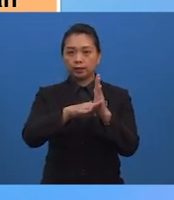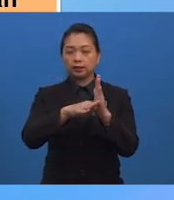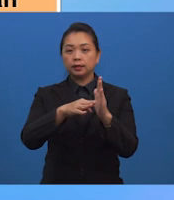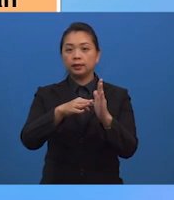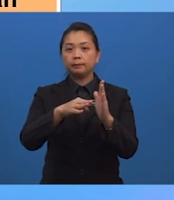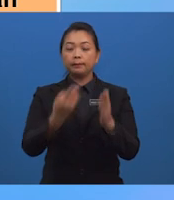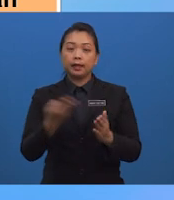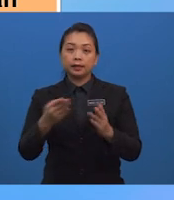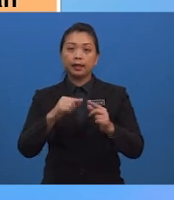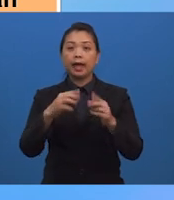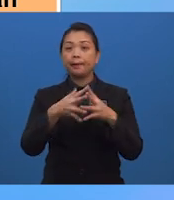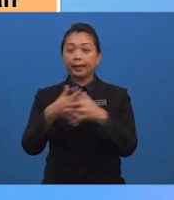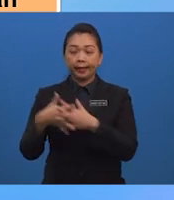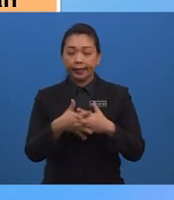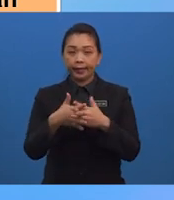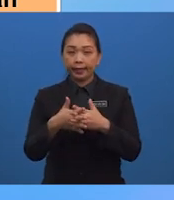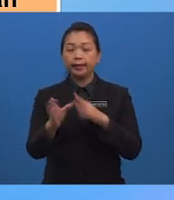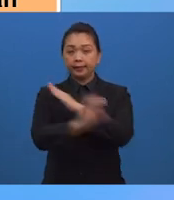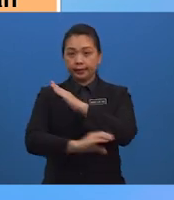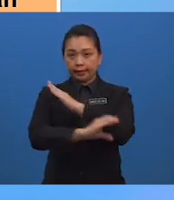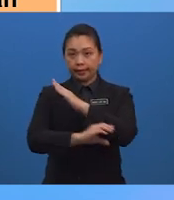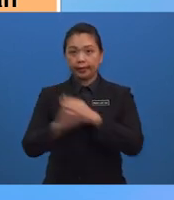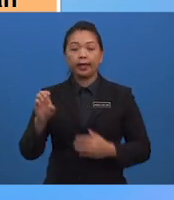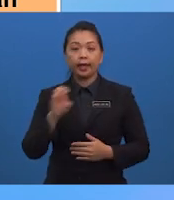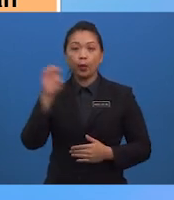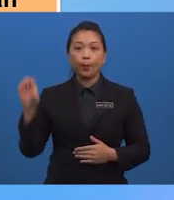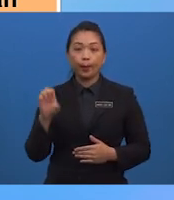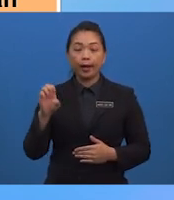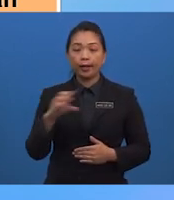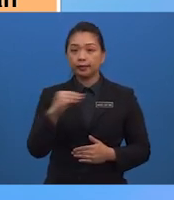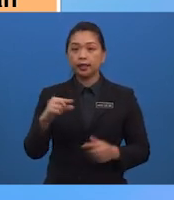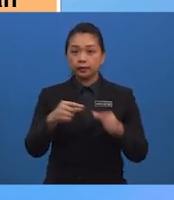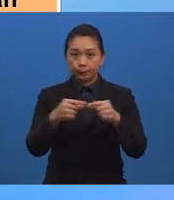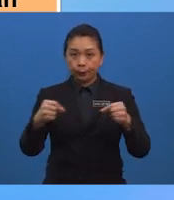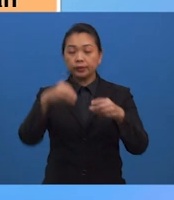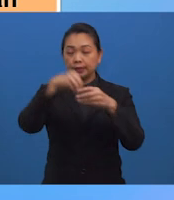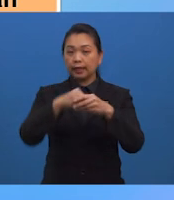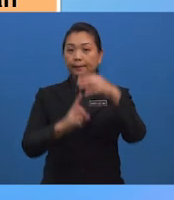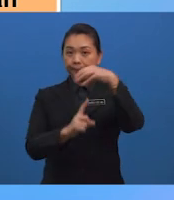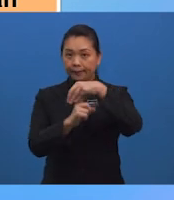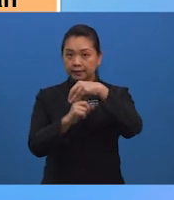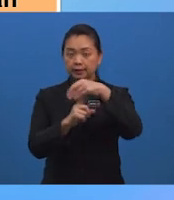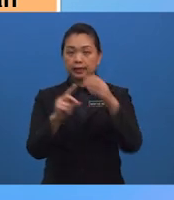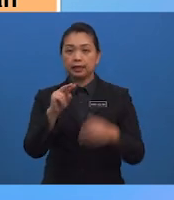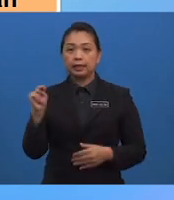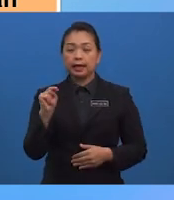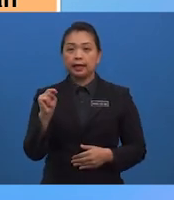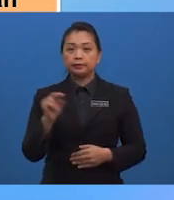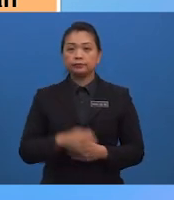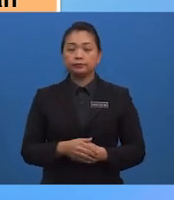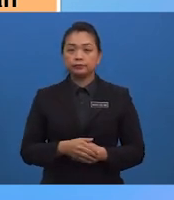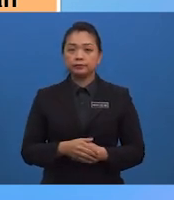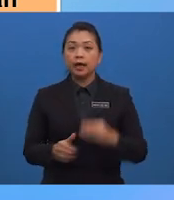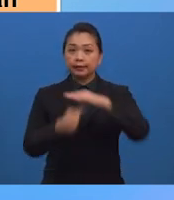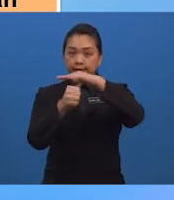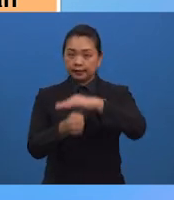Syarikat, negara-negara Eropah dan Jepun dalam pasaran ASEAN. Tekanan dan